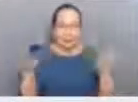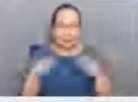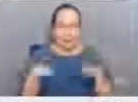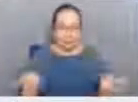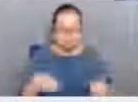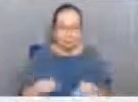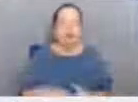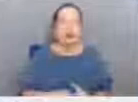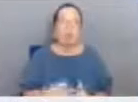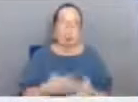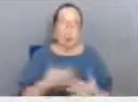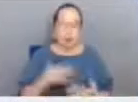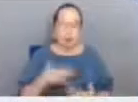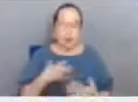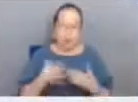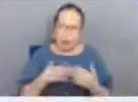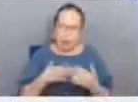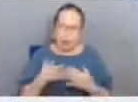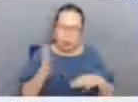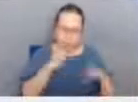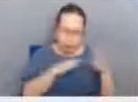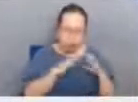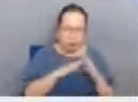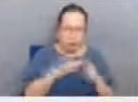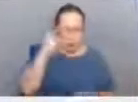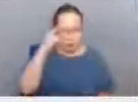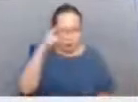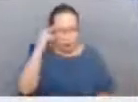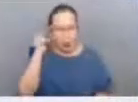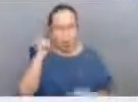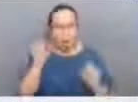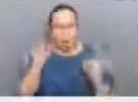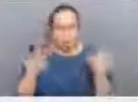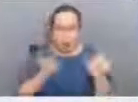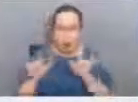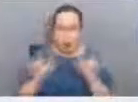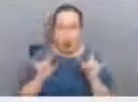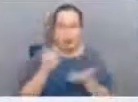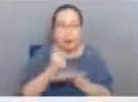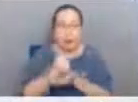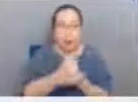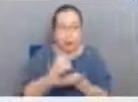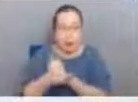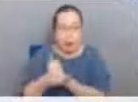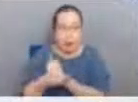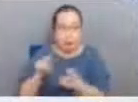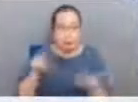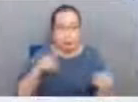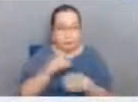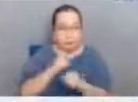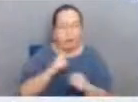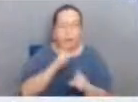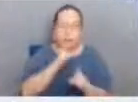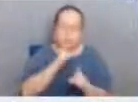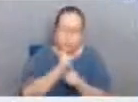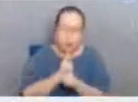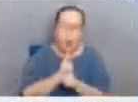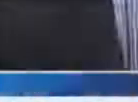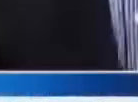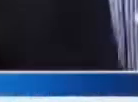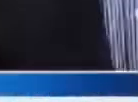po, Secretary Martin Adanar. Magkita-kita po tayo muli bukas dito lang sa public briefing. Hashtag laging handa PH.